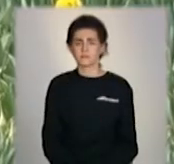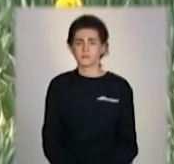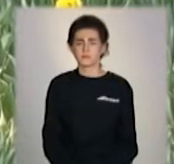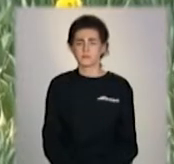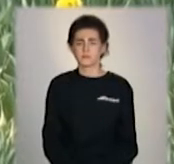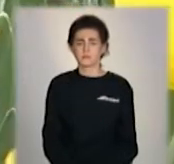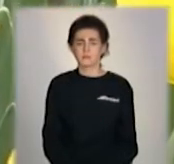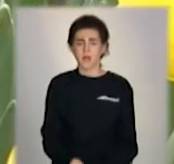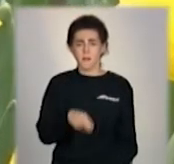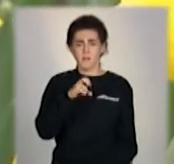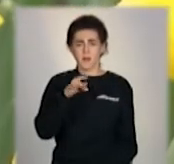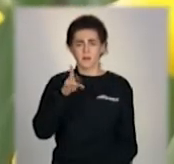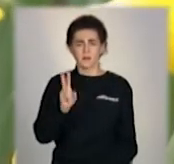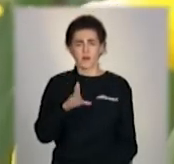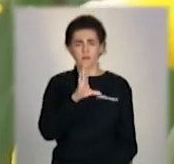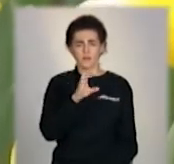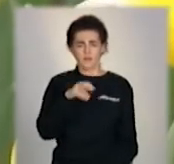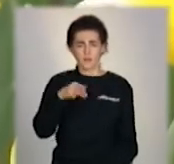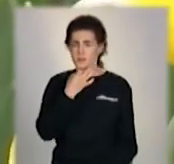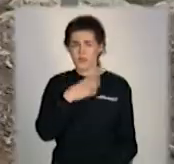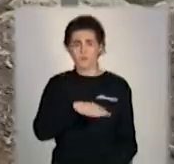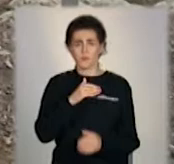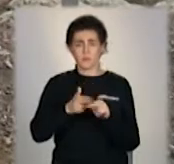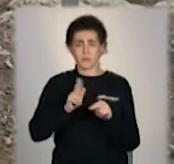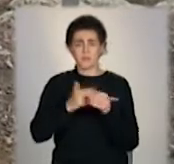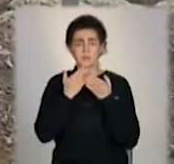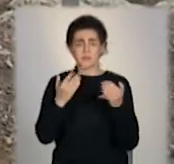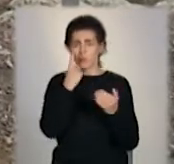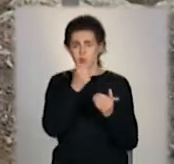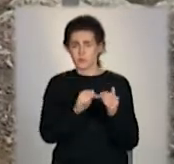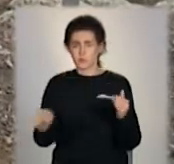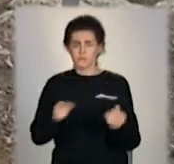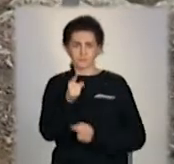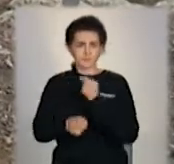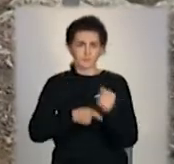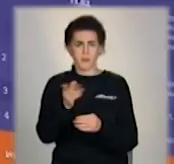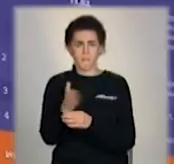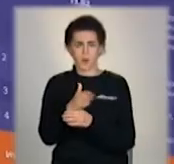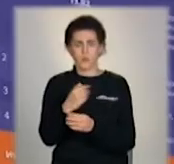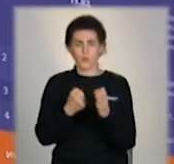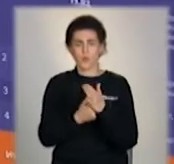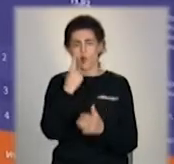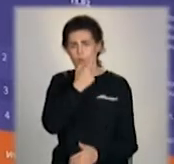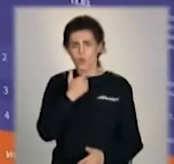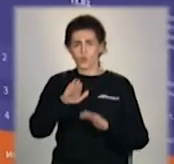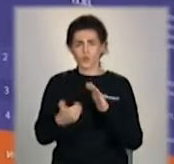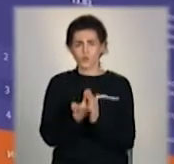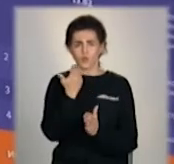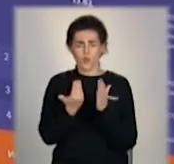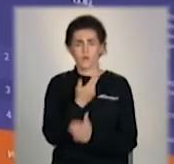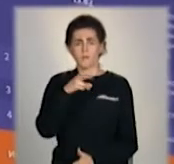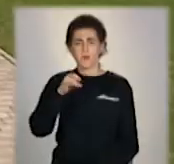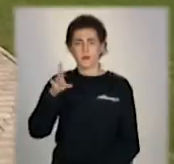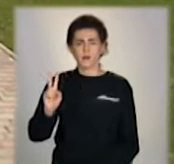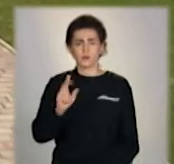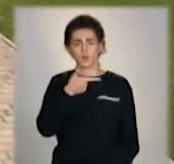нам подобається. Останні роки взагалі Маріуполь розцвітає. Цьогоріч група «Метінвест» разом із містом продовжує оновлення парку